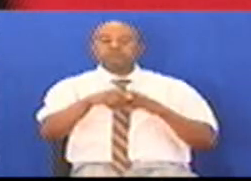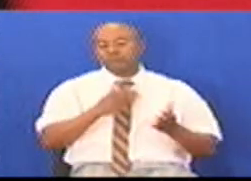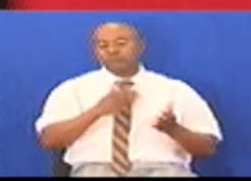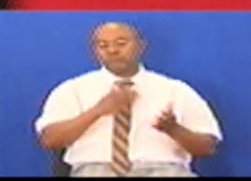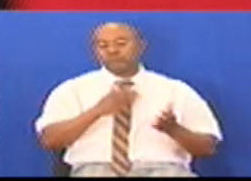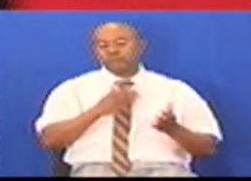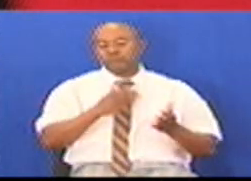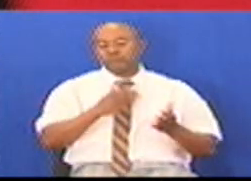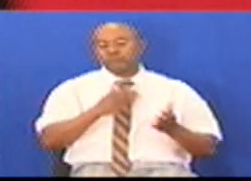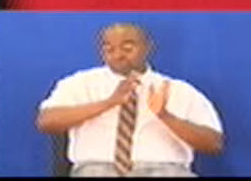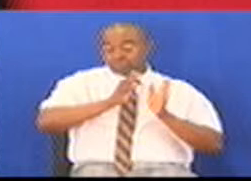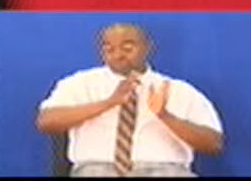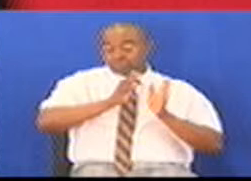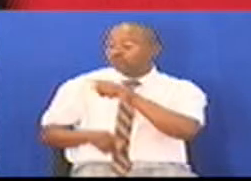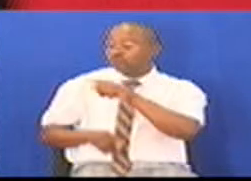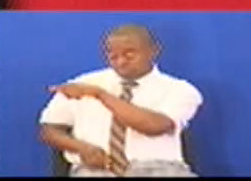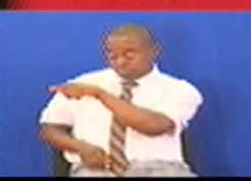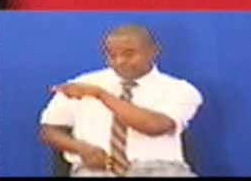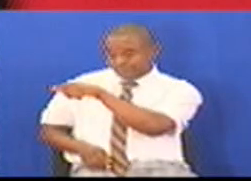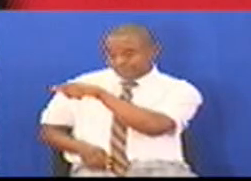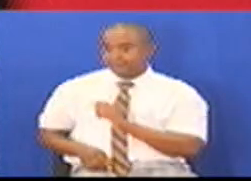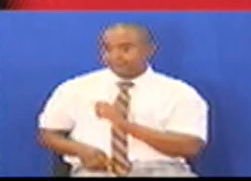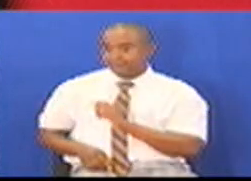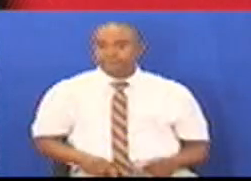sana Mheshimiwa Speaker.